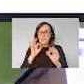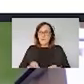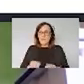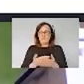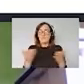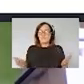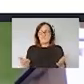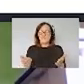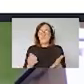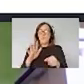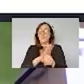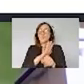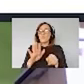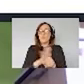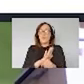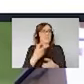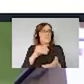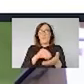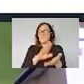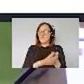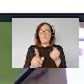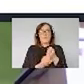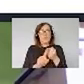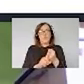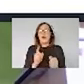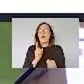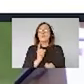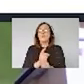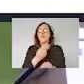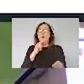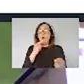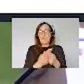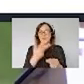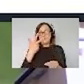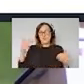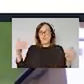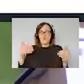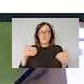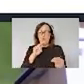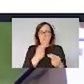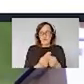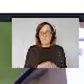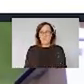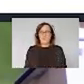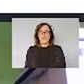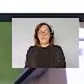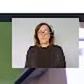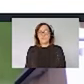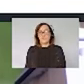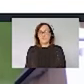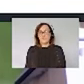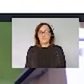o uzupełnienie. Nie wpisujemy numeru, tylko wpisujemy od razu odpowiedź. Mamy trzy możliwości wpisania odpowiedzi. I drodzy